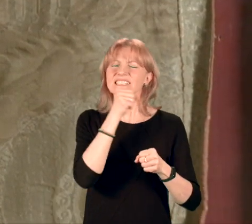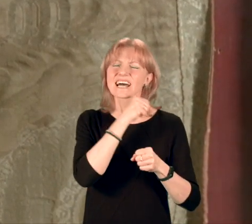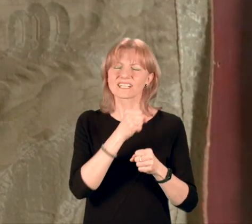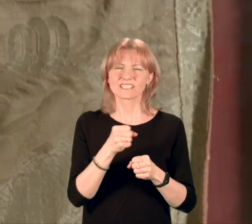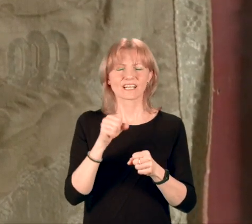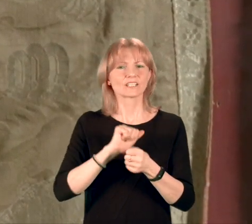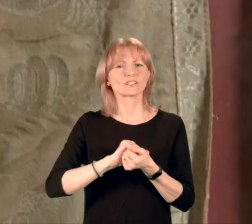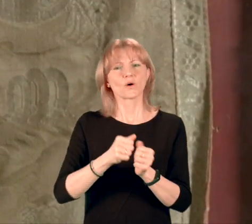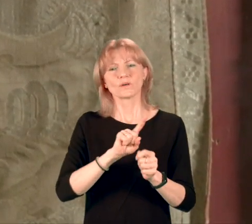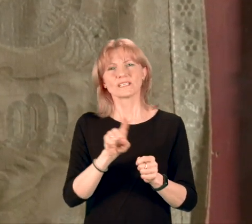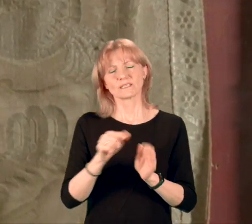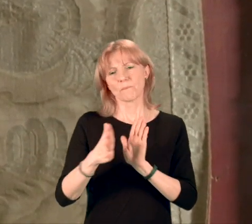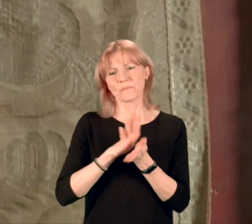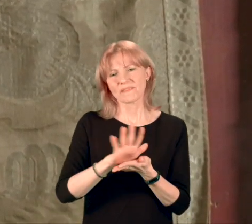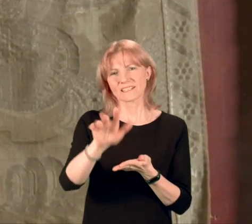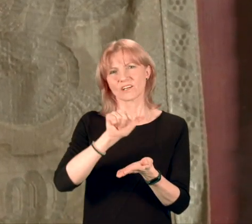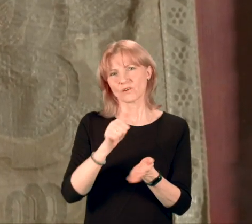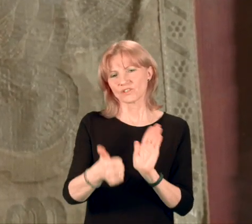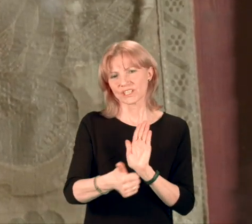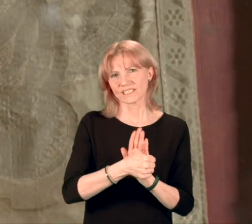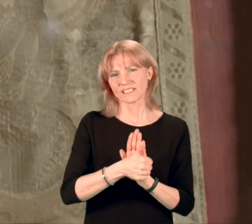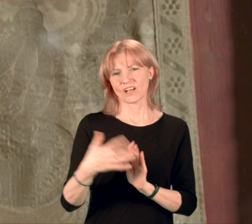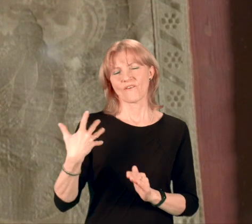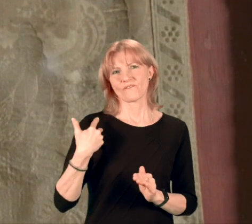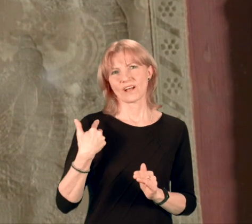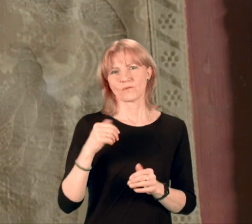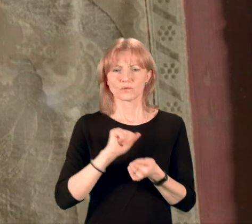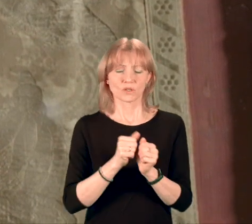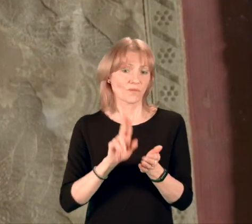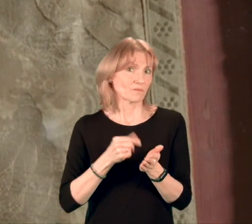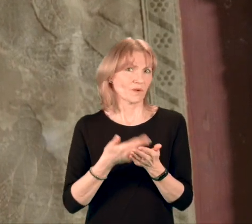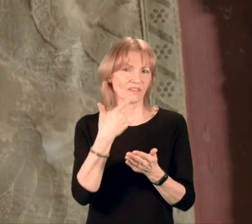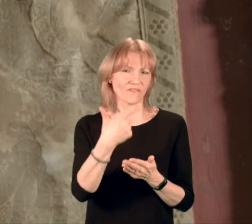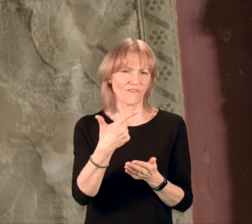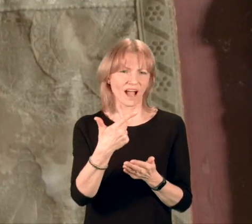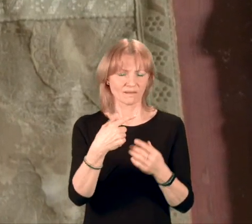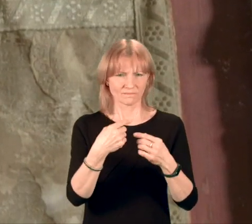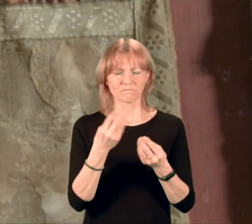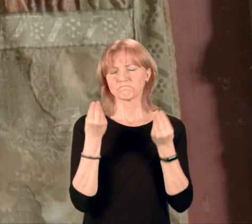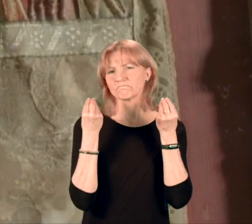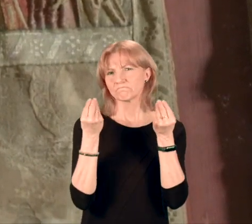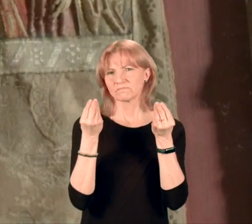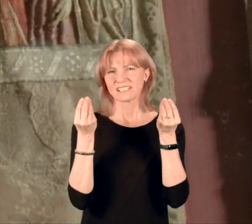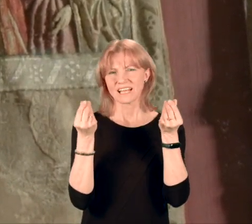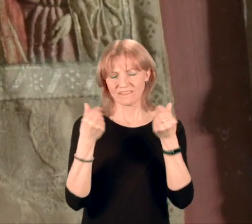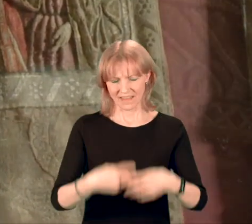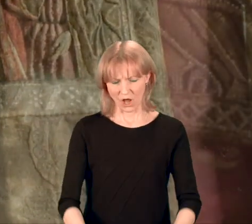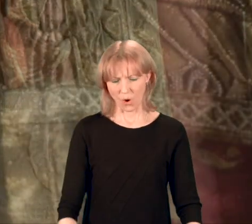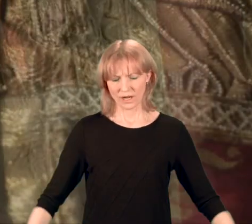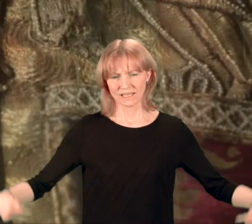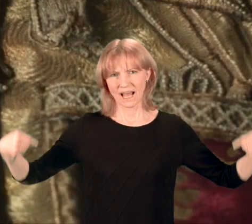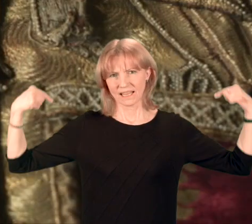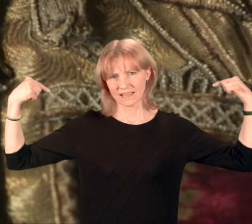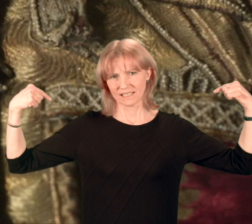i XVI wieku. Są to na przykład dwa, niezwykle cenne, misternej roboty późnośredniowieczne ornaty.